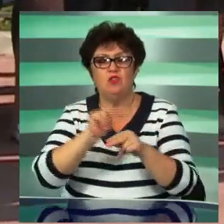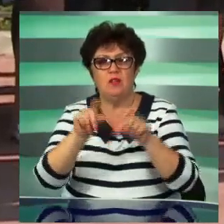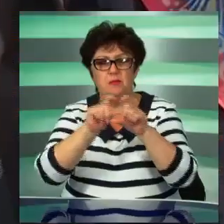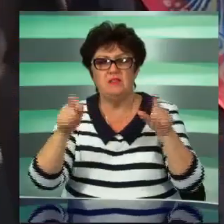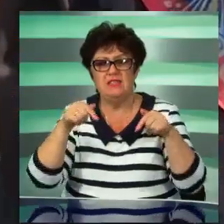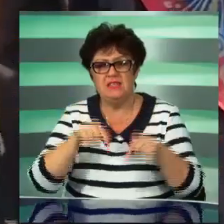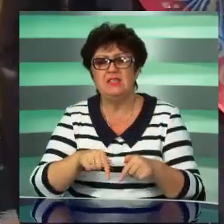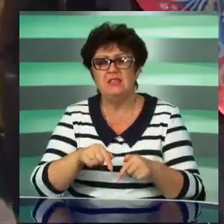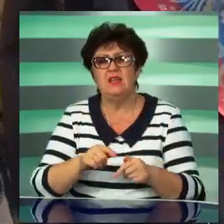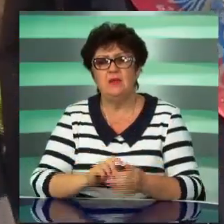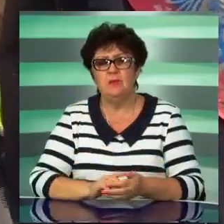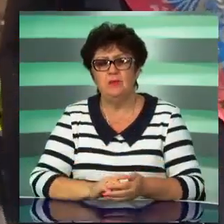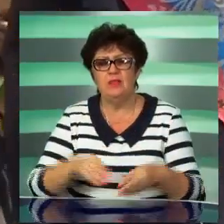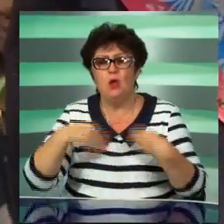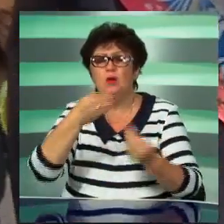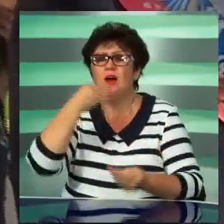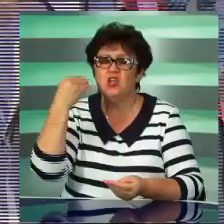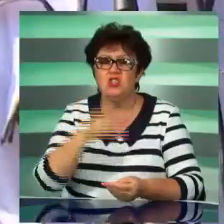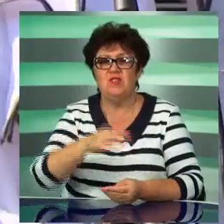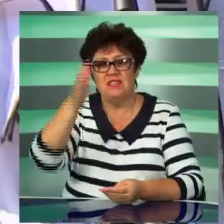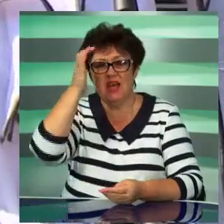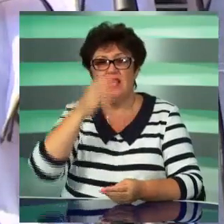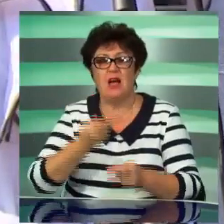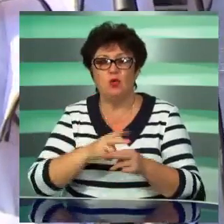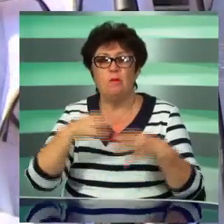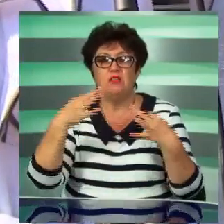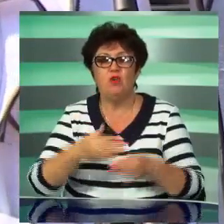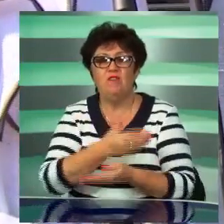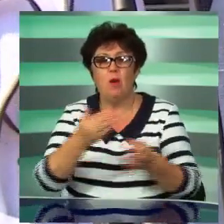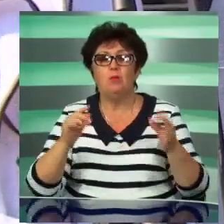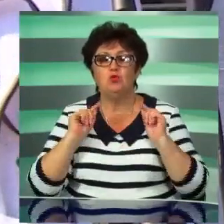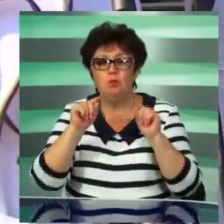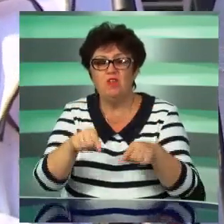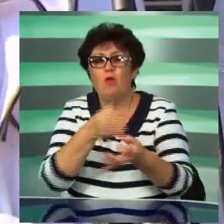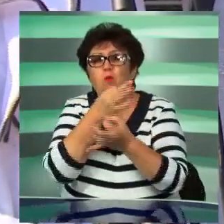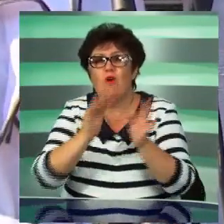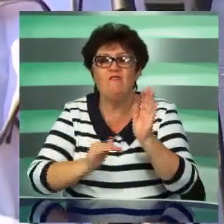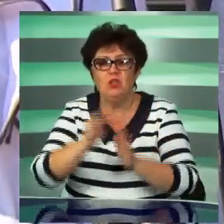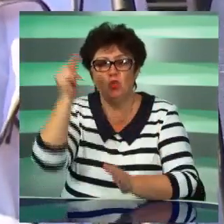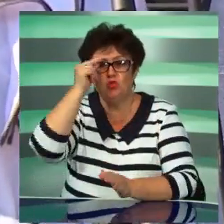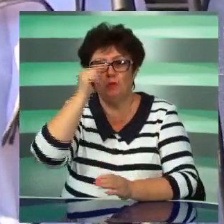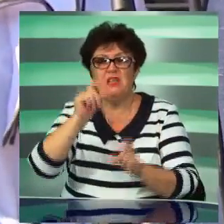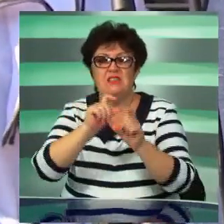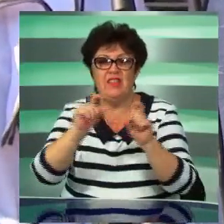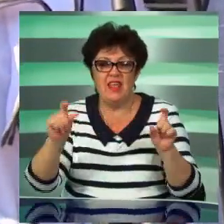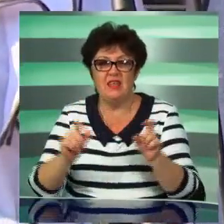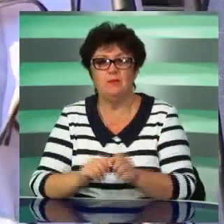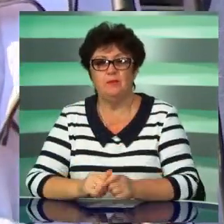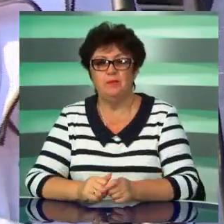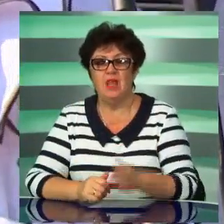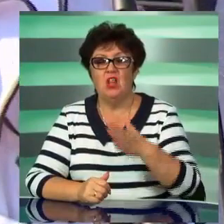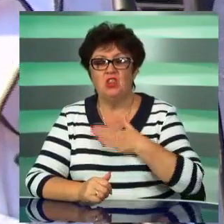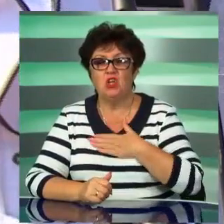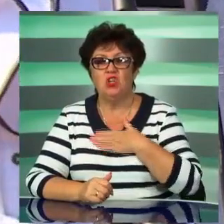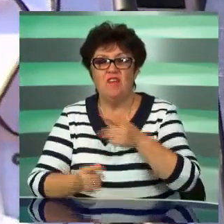Здесь дают очень качественные знания. Эти знания позволят вам поступить в любое высшее учебное заведение